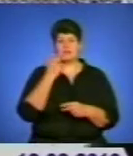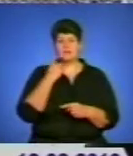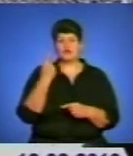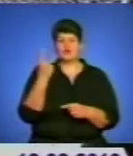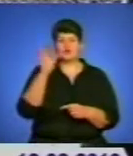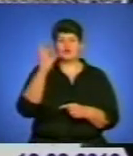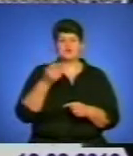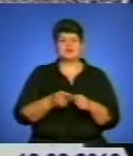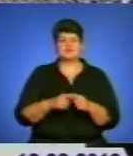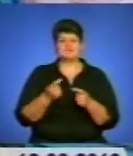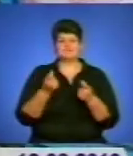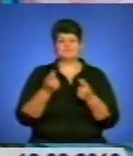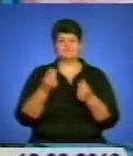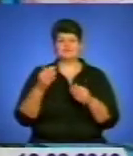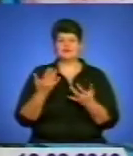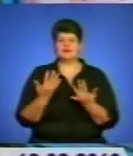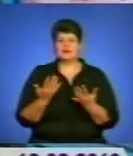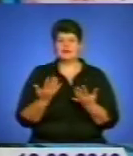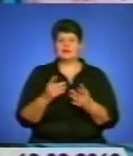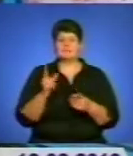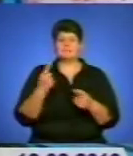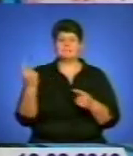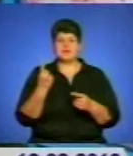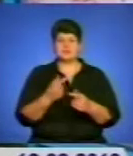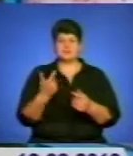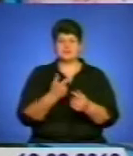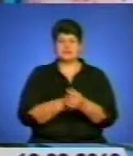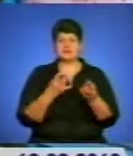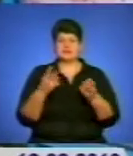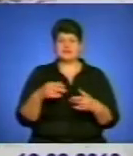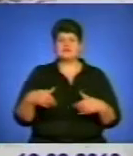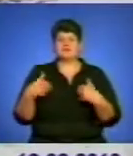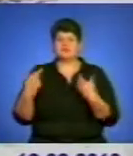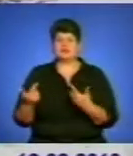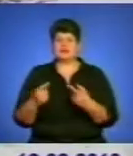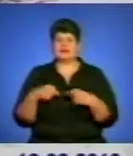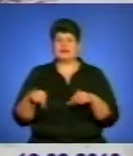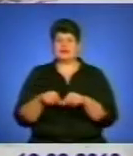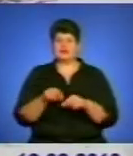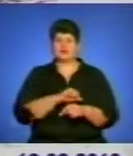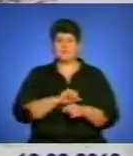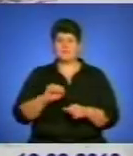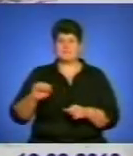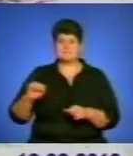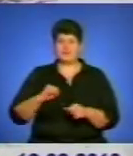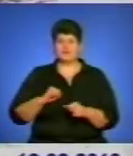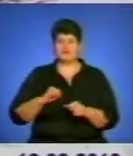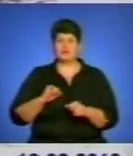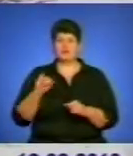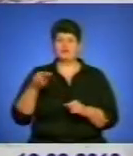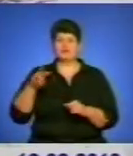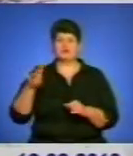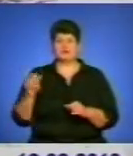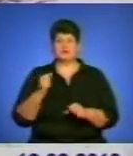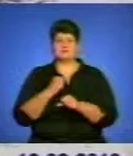це є надзвичайно маленька кількість. Але перш ніж щепитися проти грипу, потрібно звернутися до дільничного терапевта. Імунітет від грипу